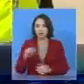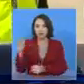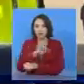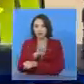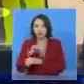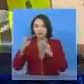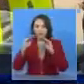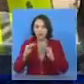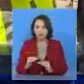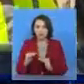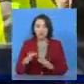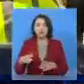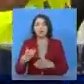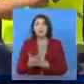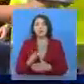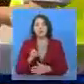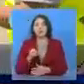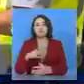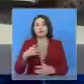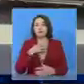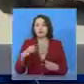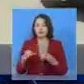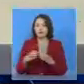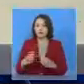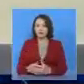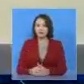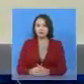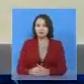оқиғасын азайту үшін мұндай акцияның маңызы зор, дейді мамандар.